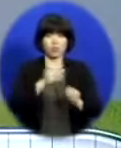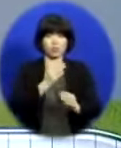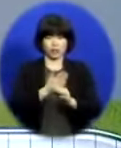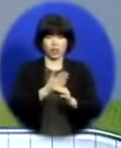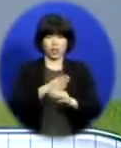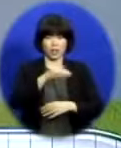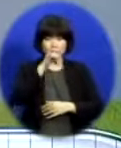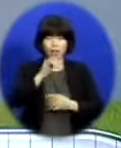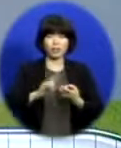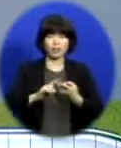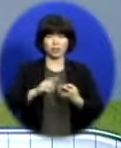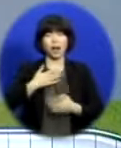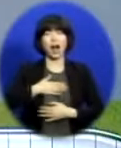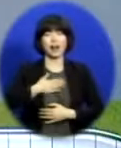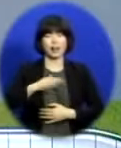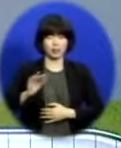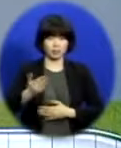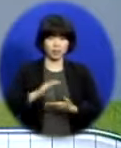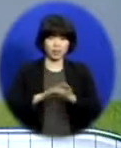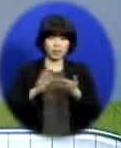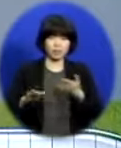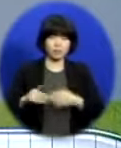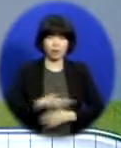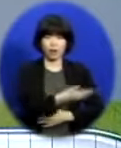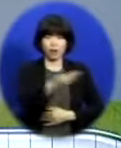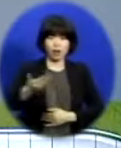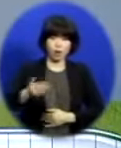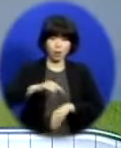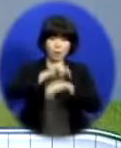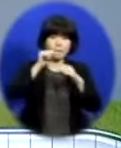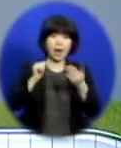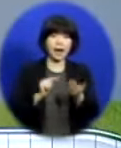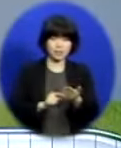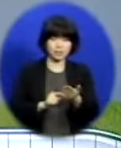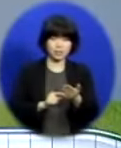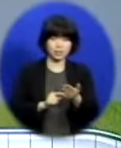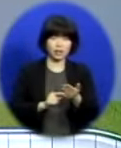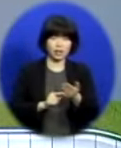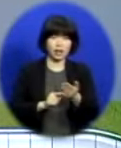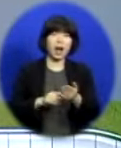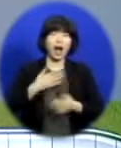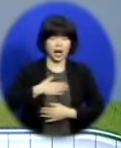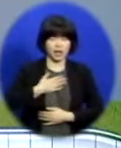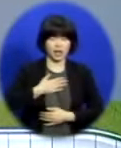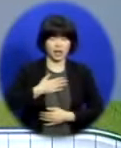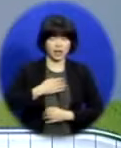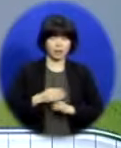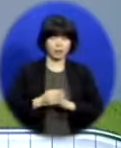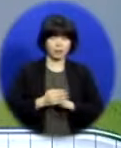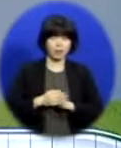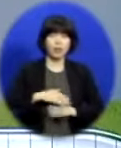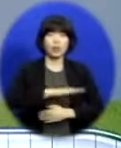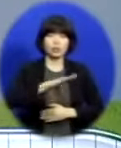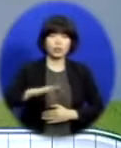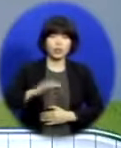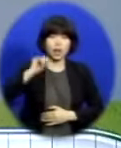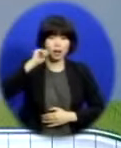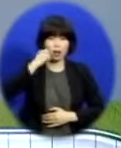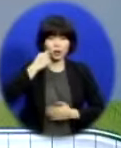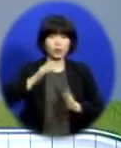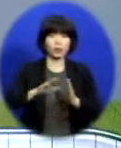아셔야 합니다 여러분의 심령은 압니다 우리가 어려울